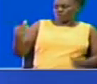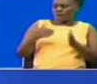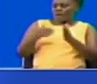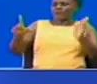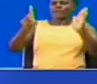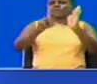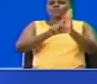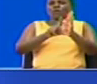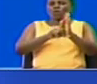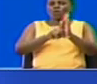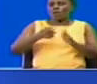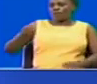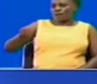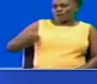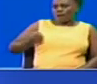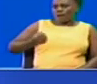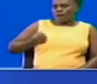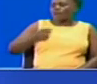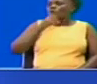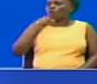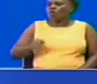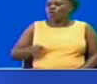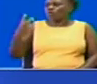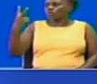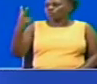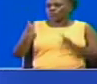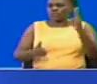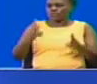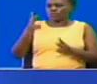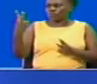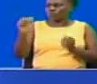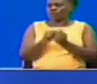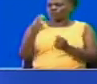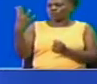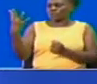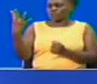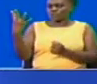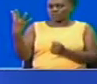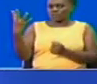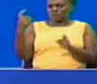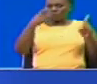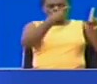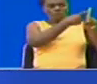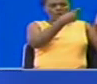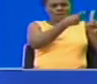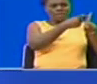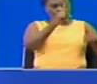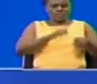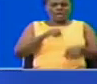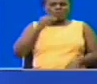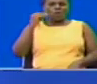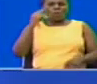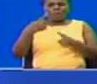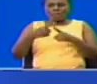sheria Kwekwe Mwandaza Agosti 22 mwaka 2014 huko Kinango, kaunti ya Kwale, alipokuwa nyumbani,